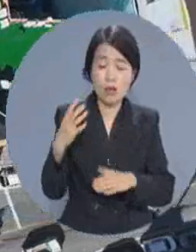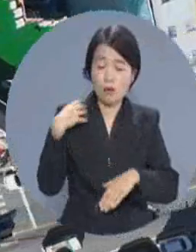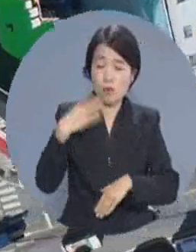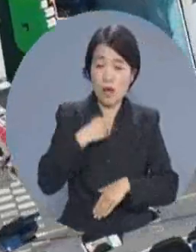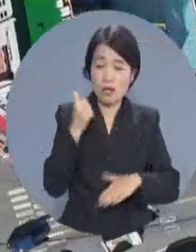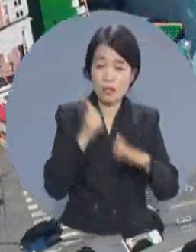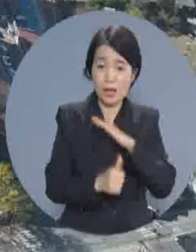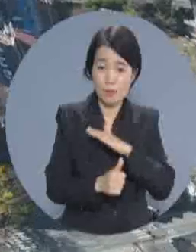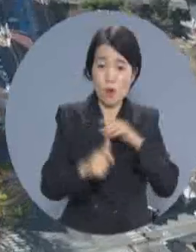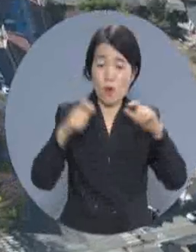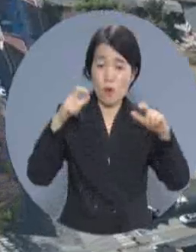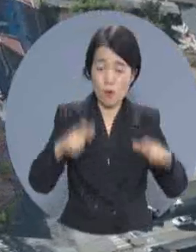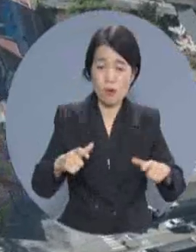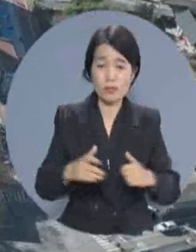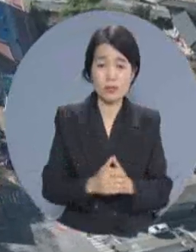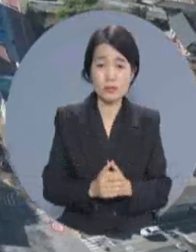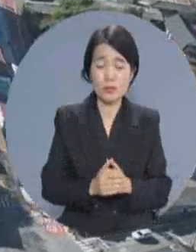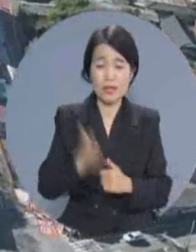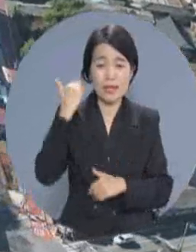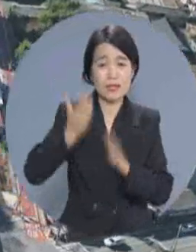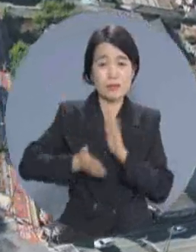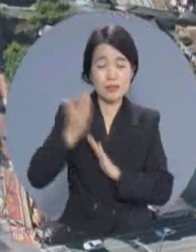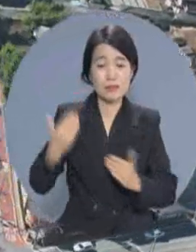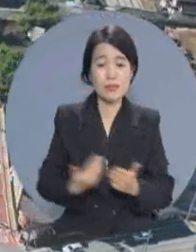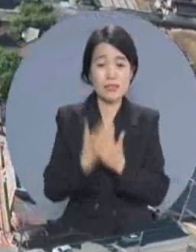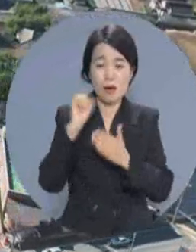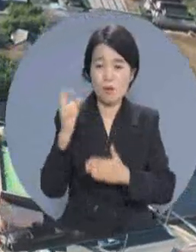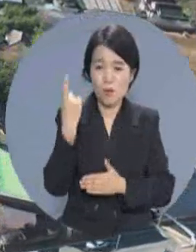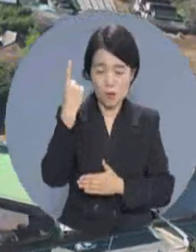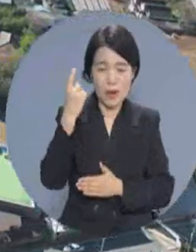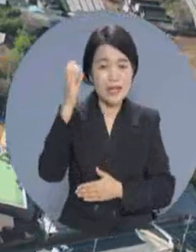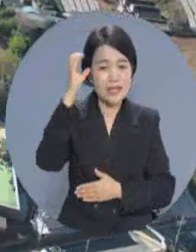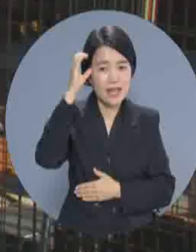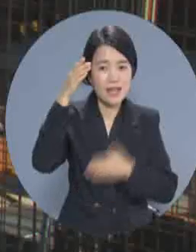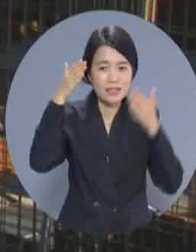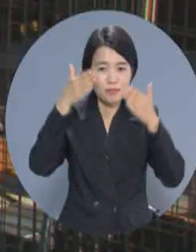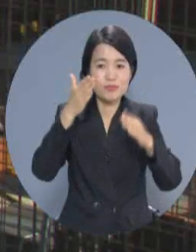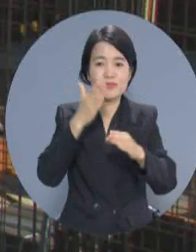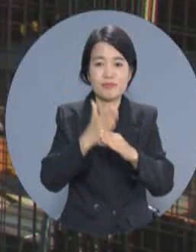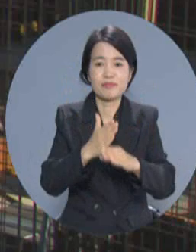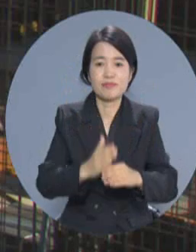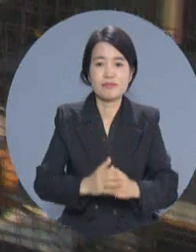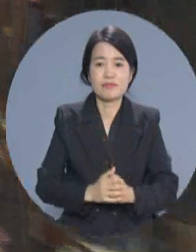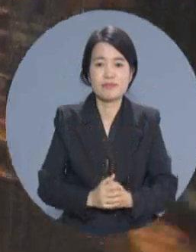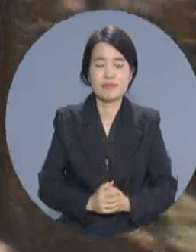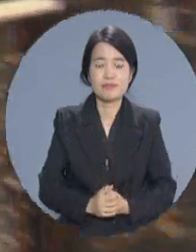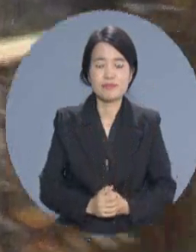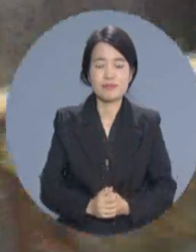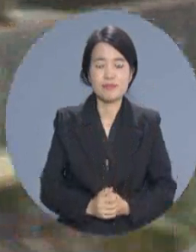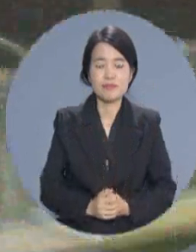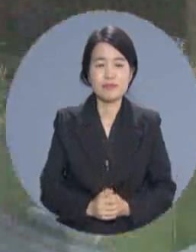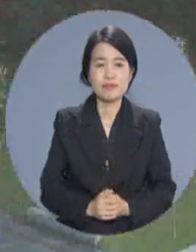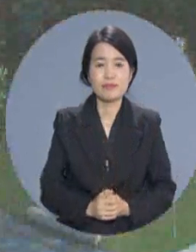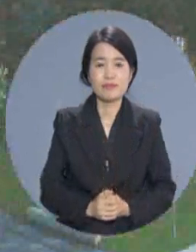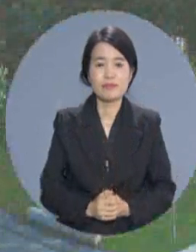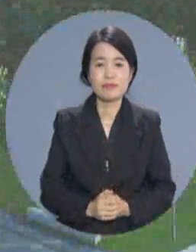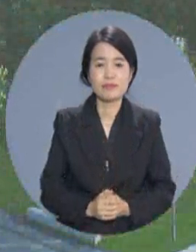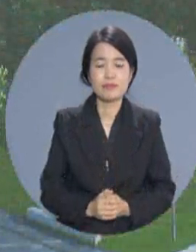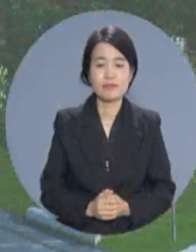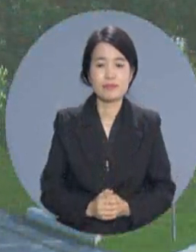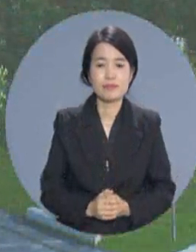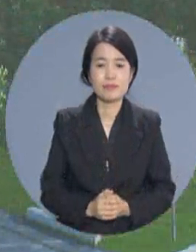대표하는 랜드마크로 원도심 활성화의 기폭제로 기대를 모으고 있습니다. MBC 뉴스